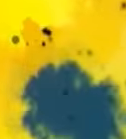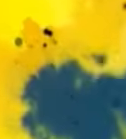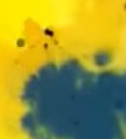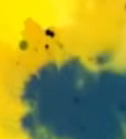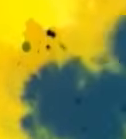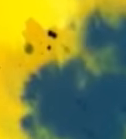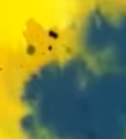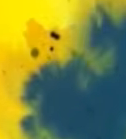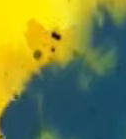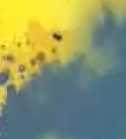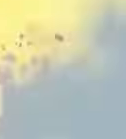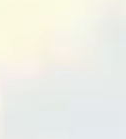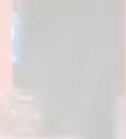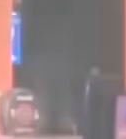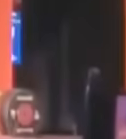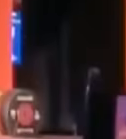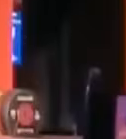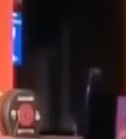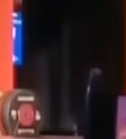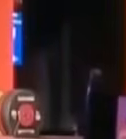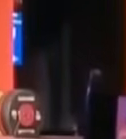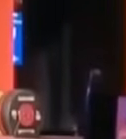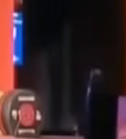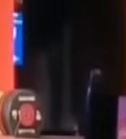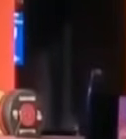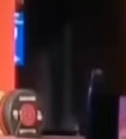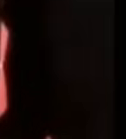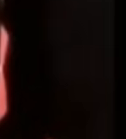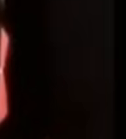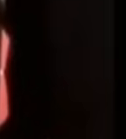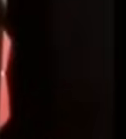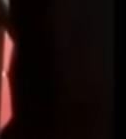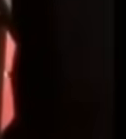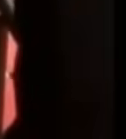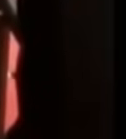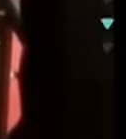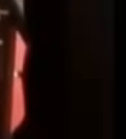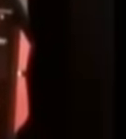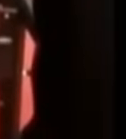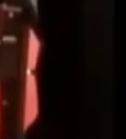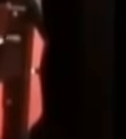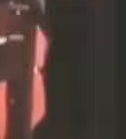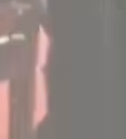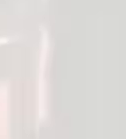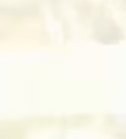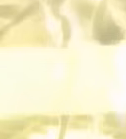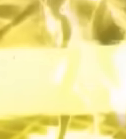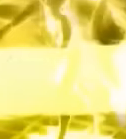hilang rezeki ya Hai